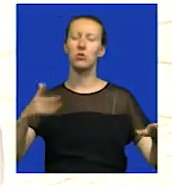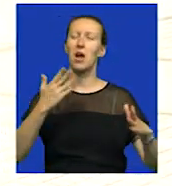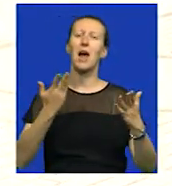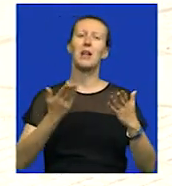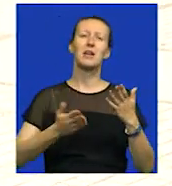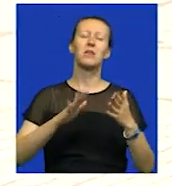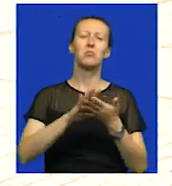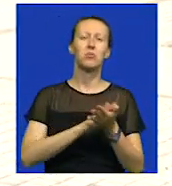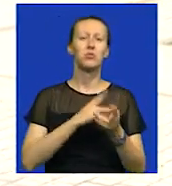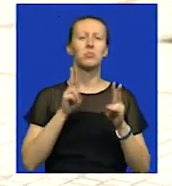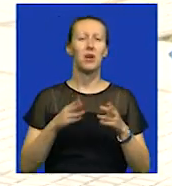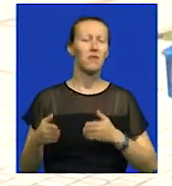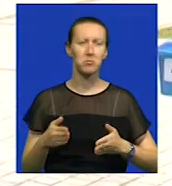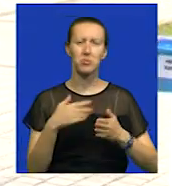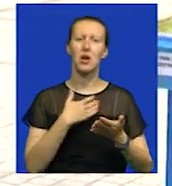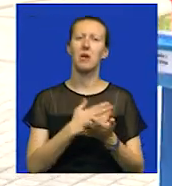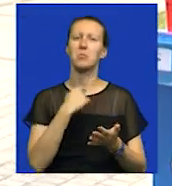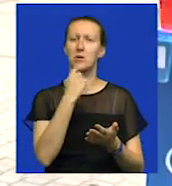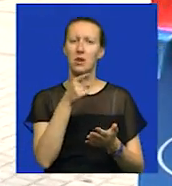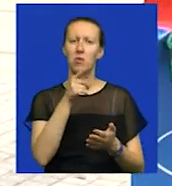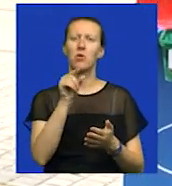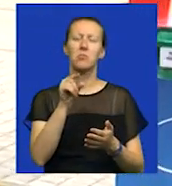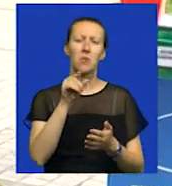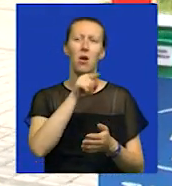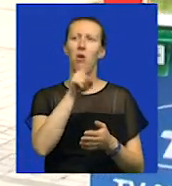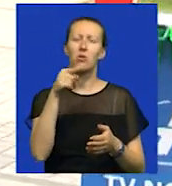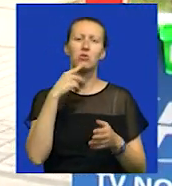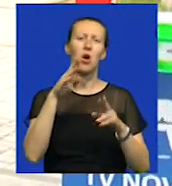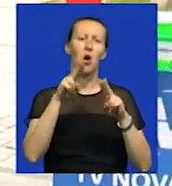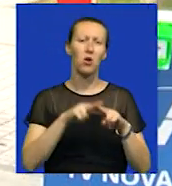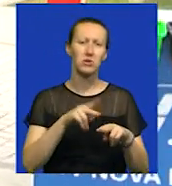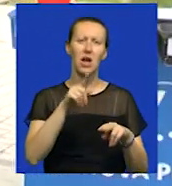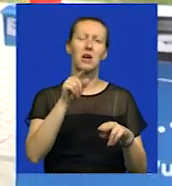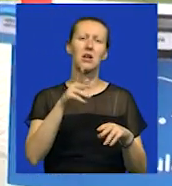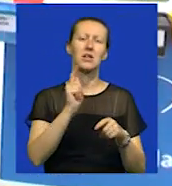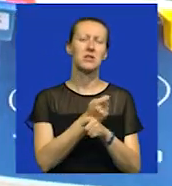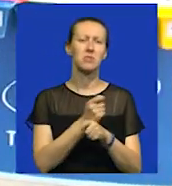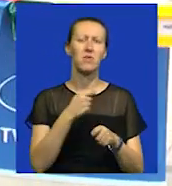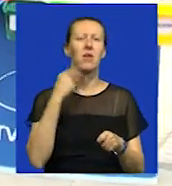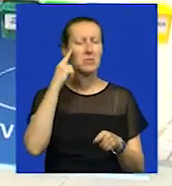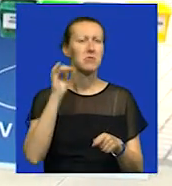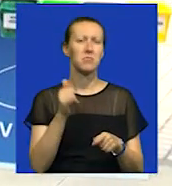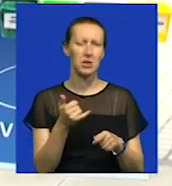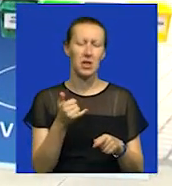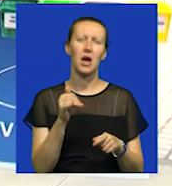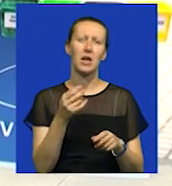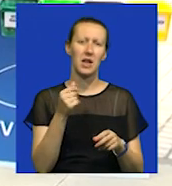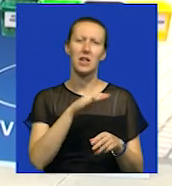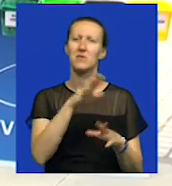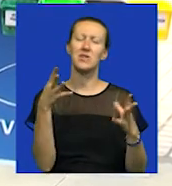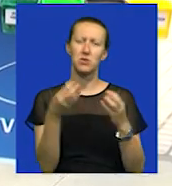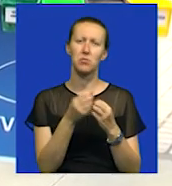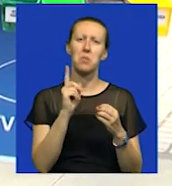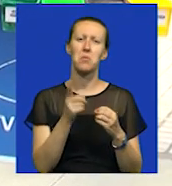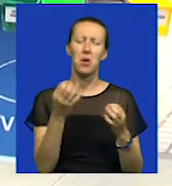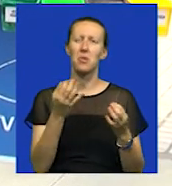većina krene pravim putem, ja bih rekla, ono malo njih će ostane se ispravi. Ja paranta da. Evo, jer svi skupa